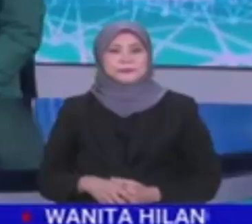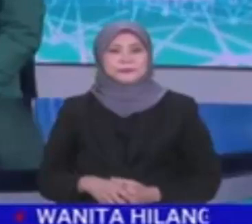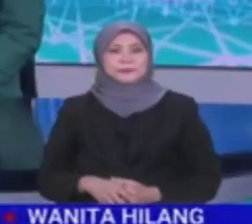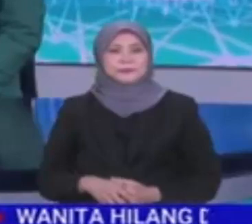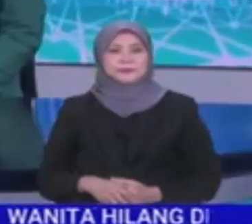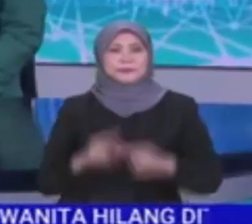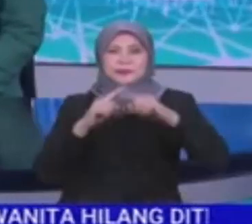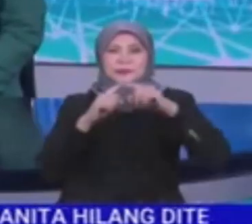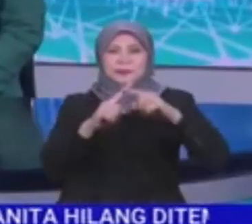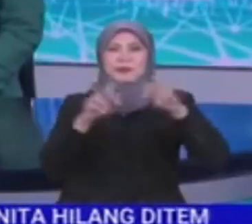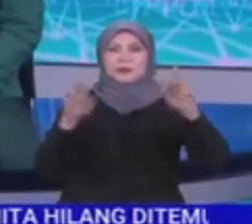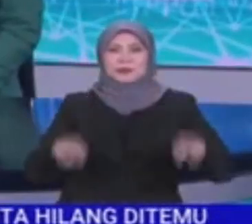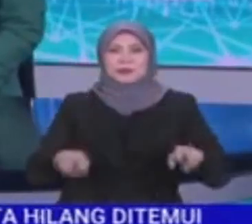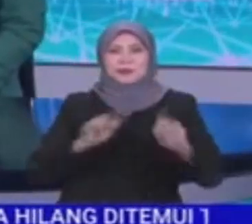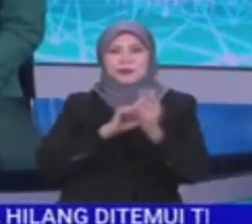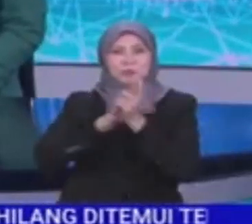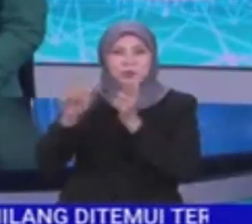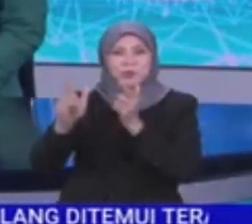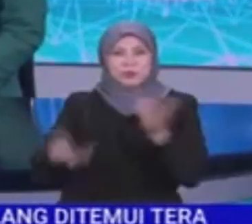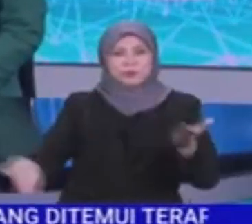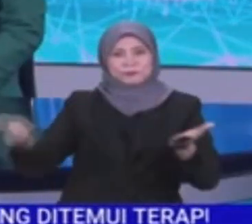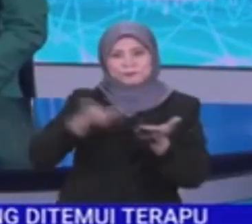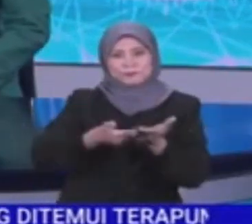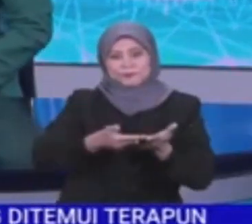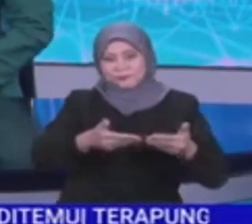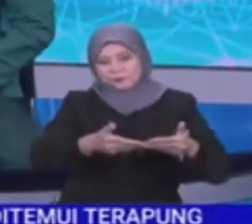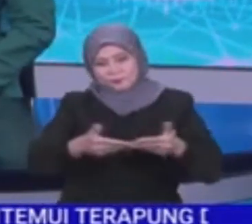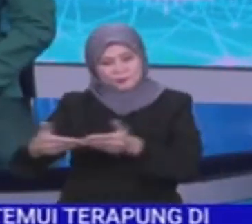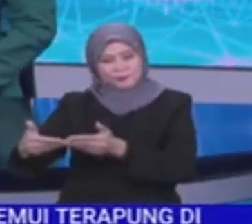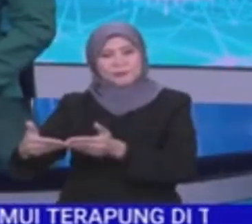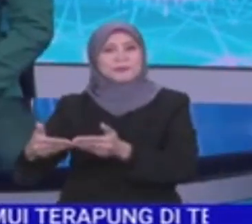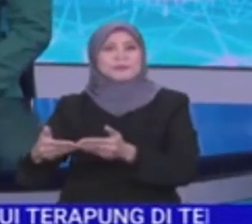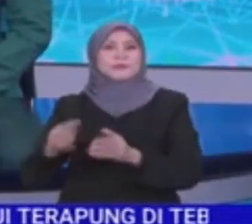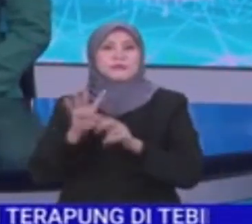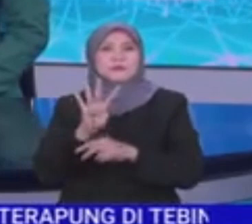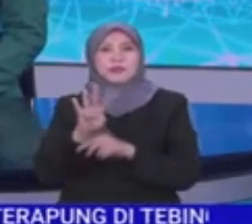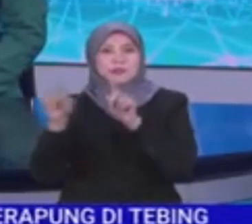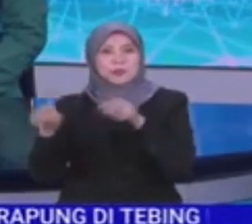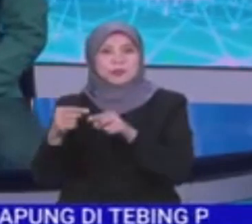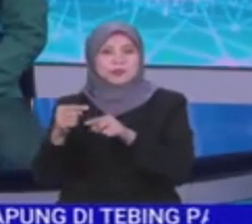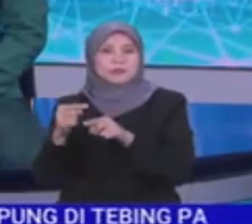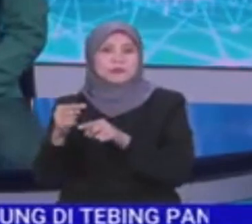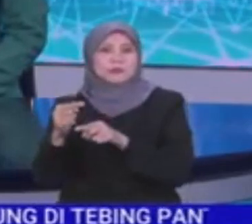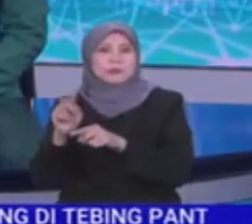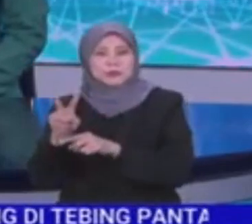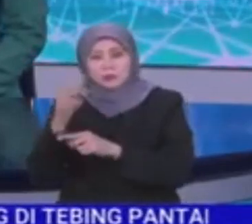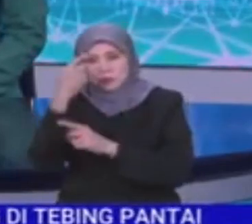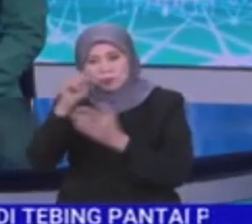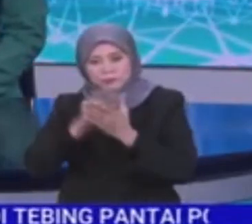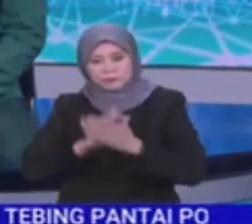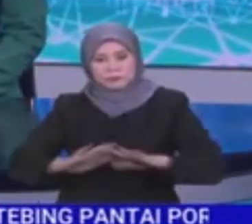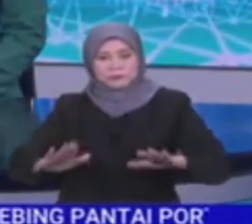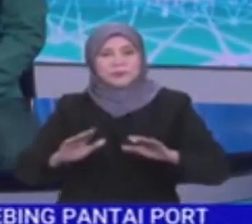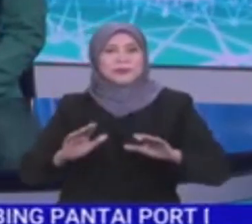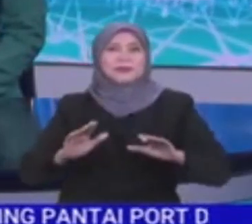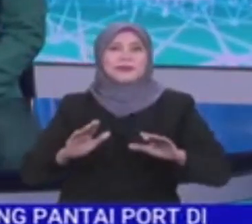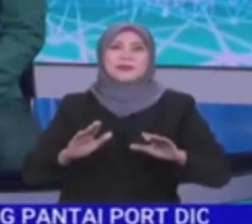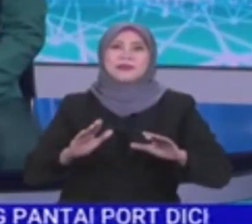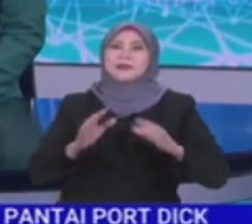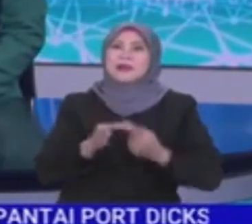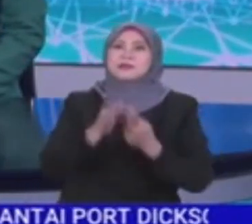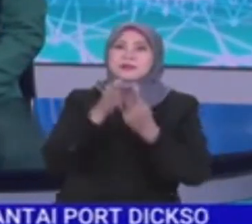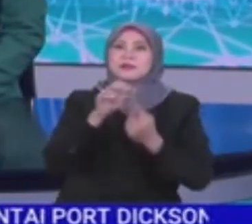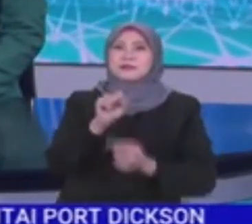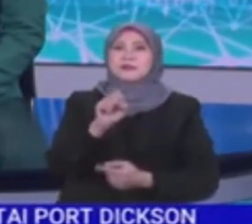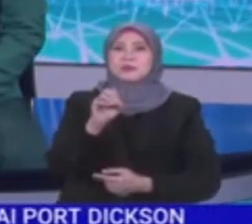dewan rakyat meluluskan usul pelanjutan subside 4 kurungan 5 kesalahan keselamatan langkah-langkah khas 2012